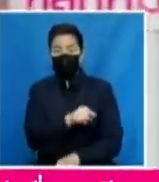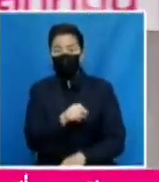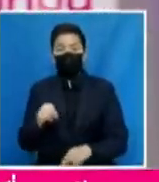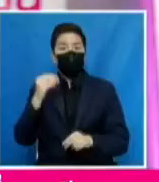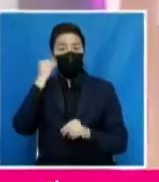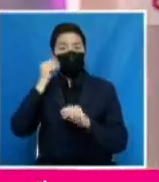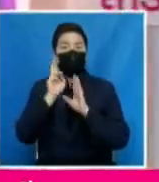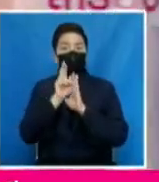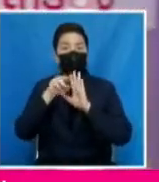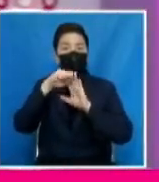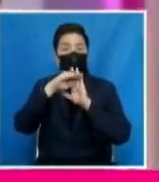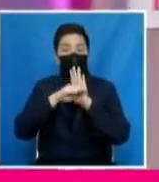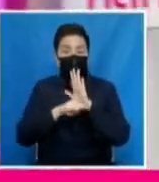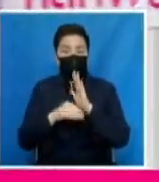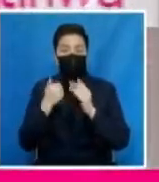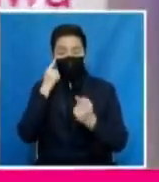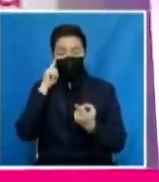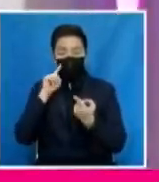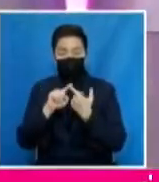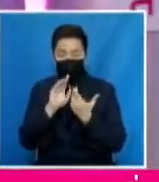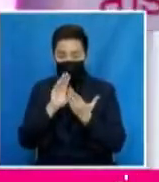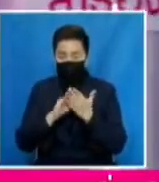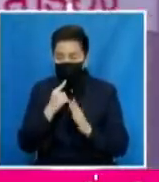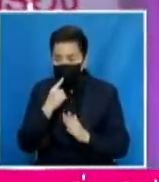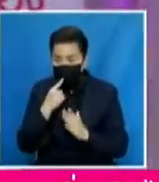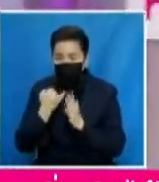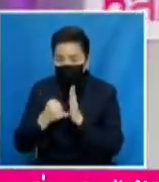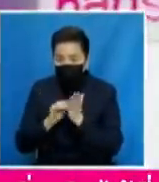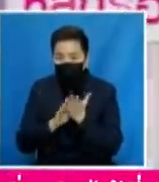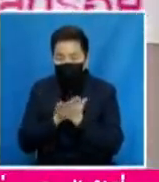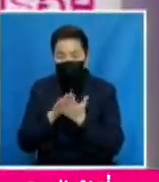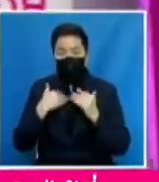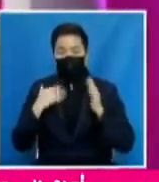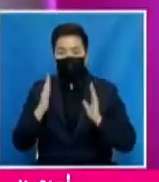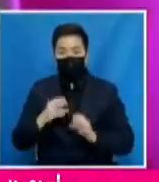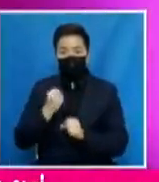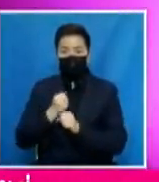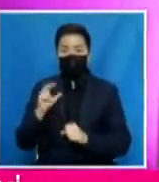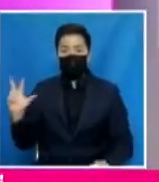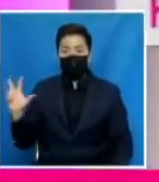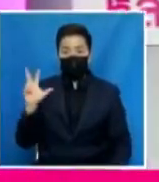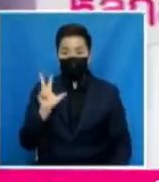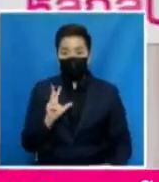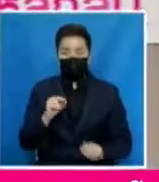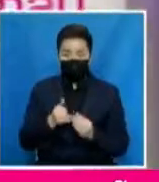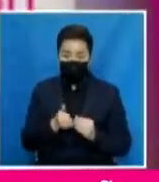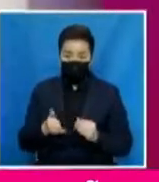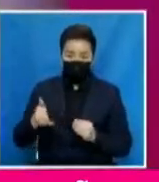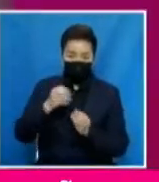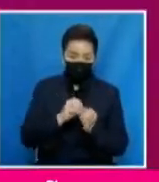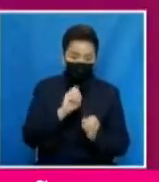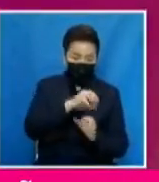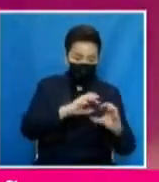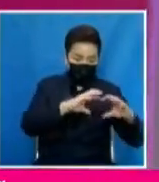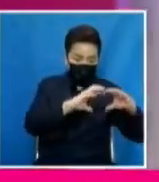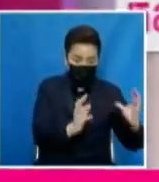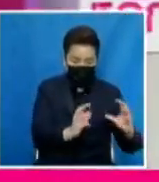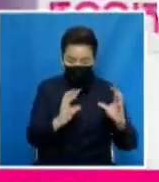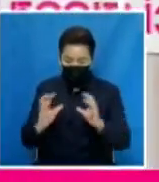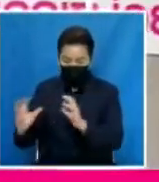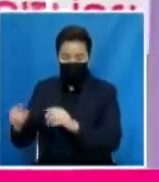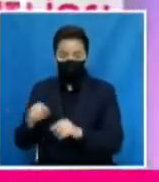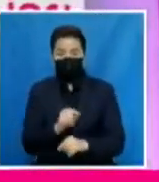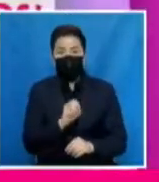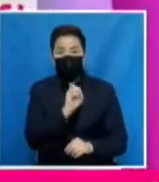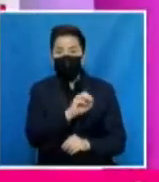วัลและจะมีและจะมีพนักงานจำนวน3คนสลับกันขึ้นไปบรรจุลูกบอลที่เครื่องออกรางวัลไฟฟ้าอัตโน